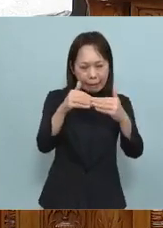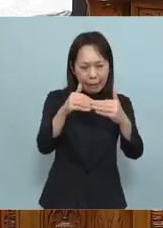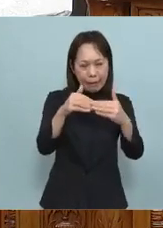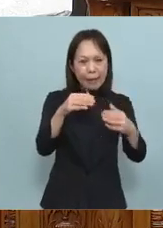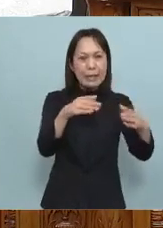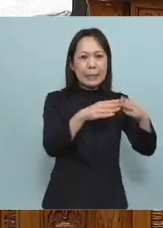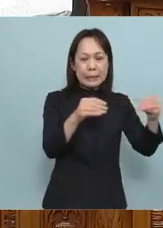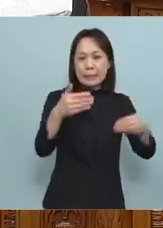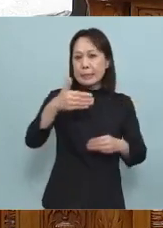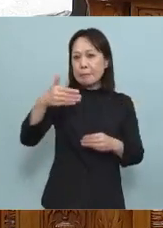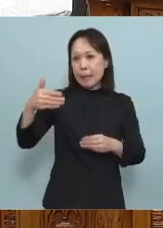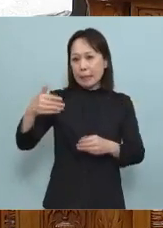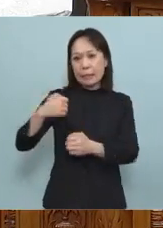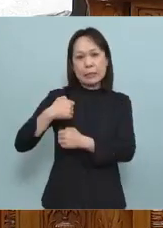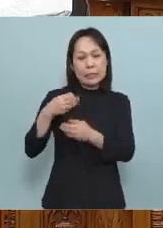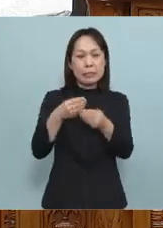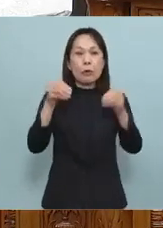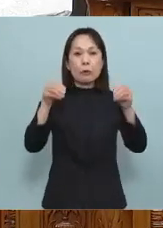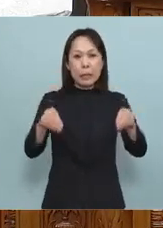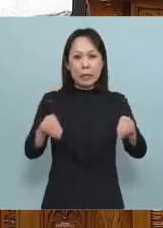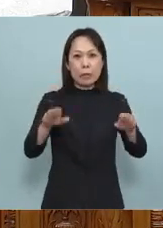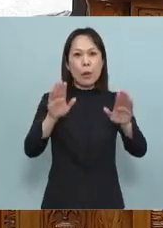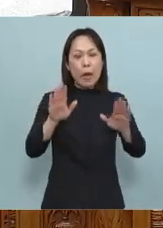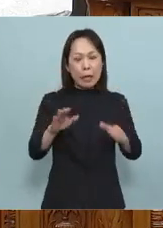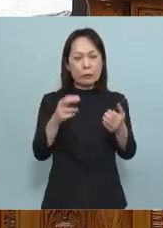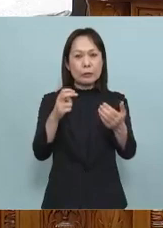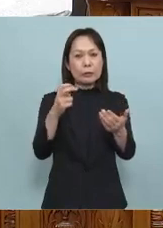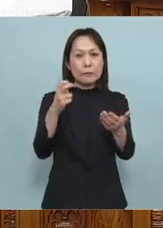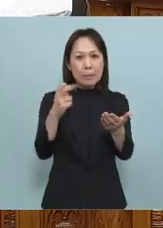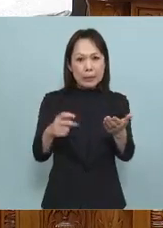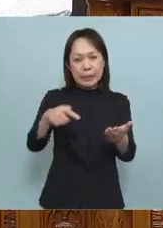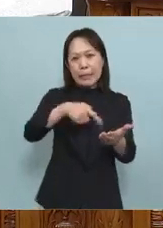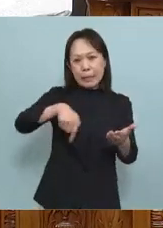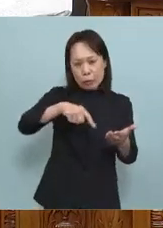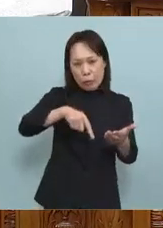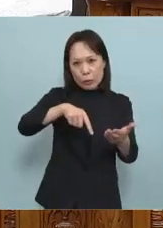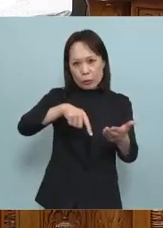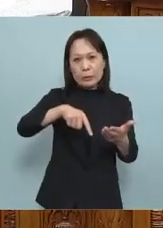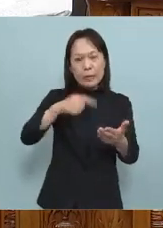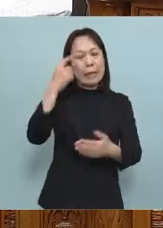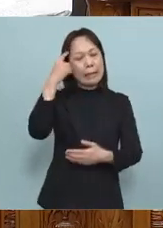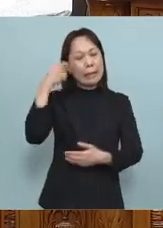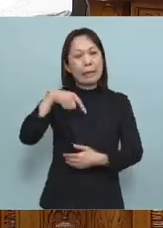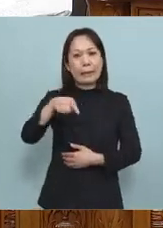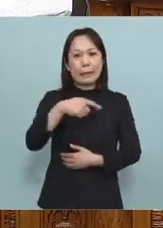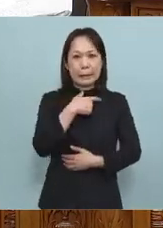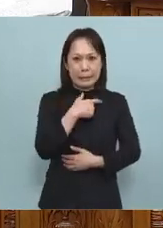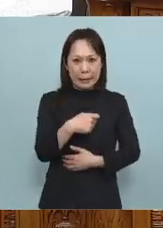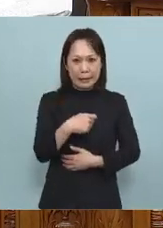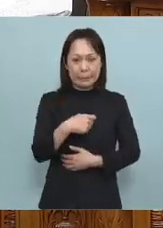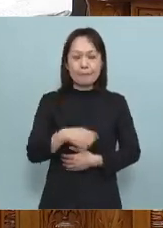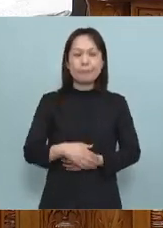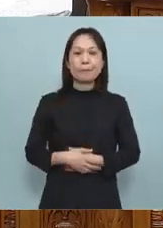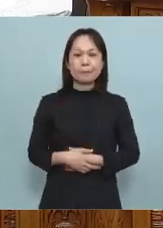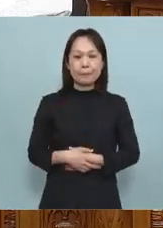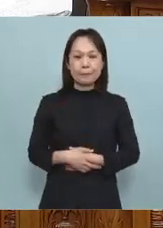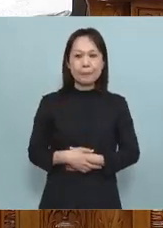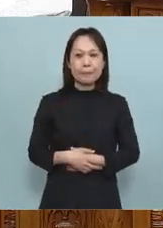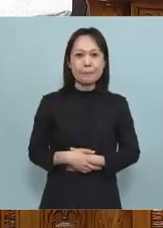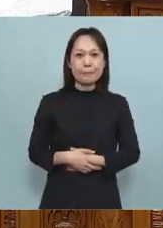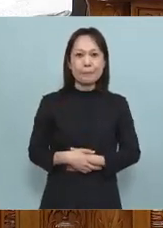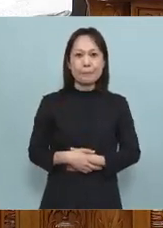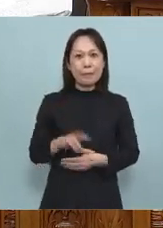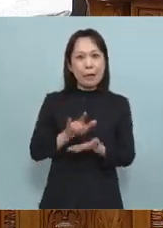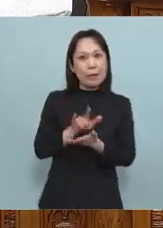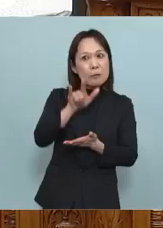のあるべき姿不断に追求していきたいと考えます。そして防衛力、敵基地攻撃能